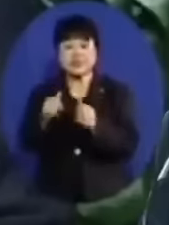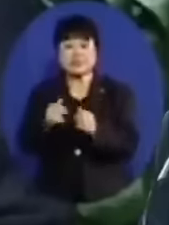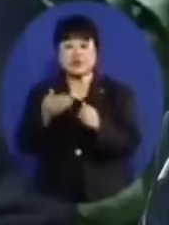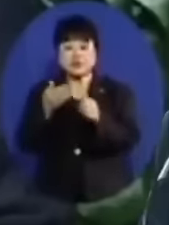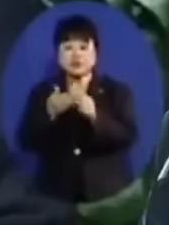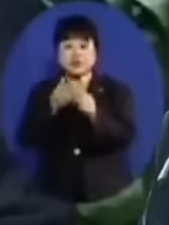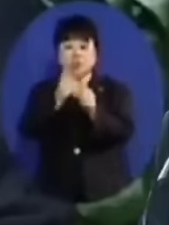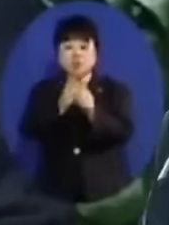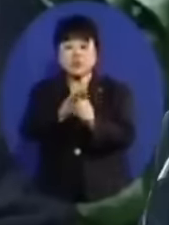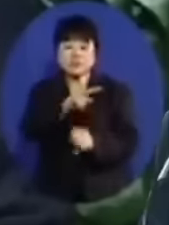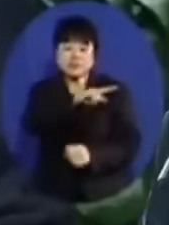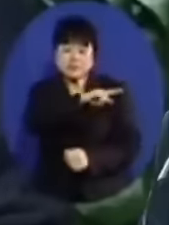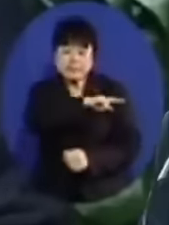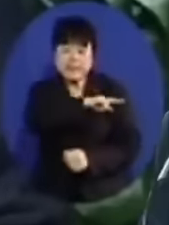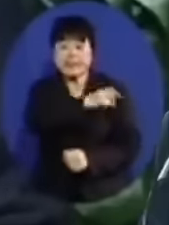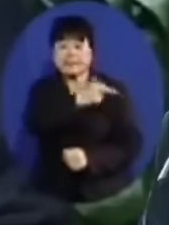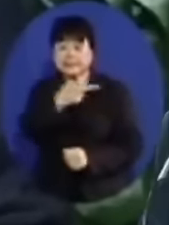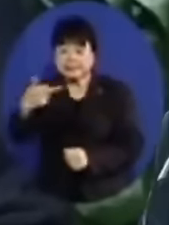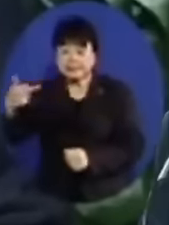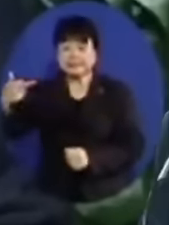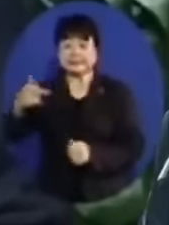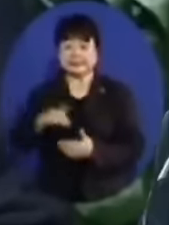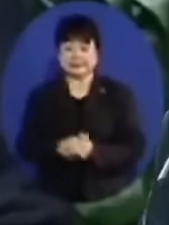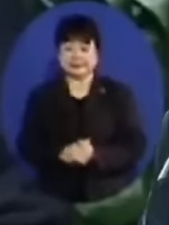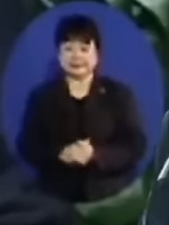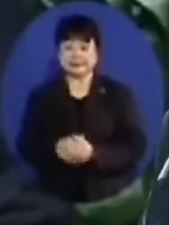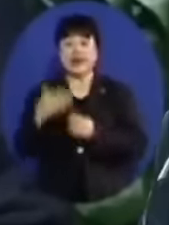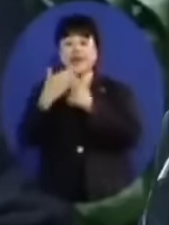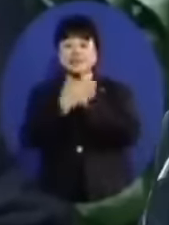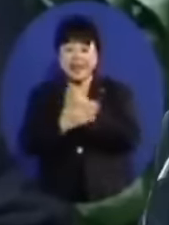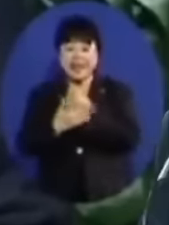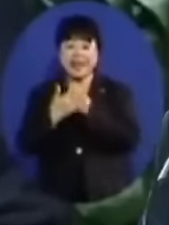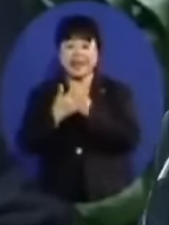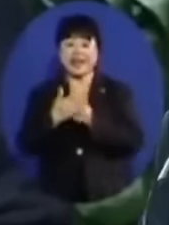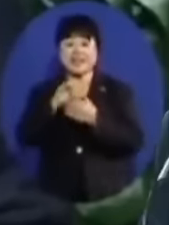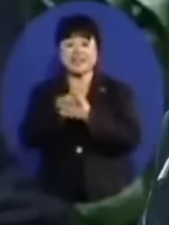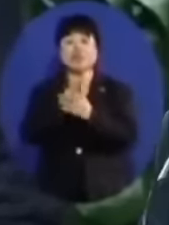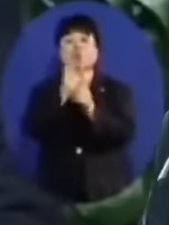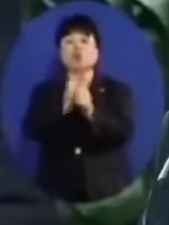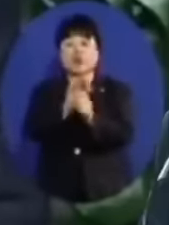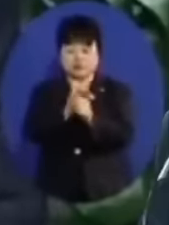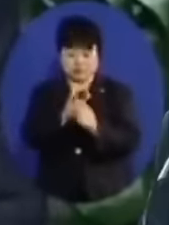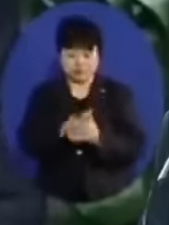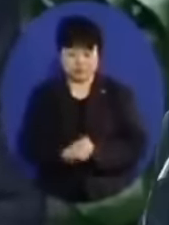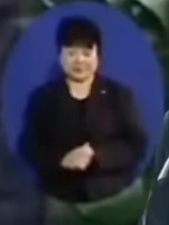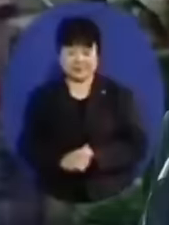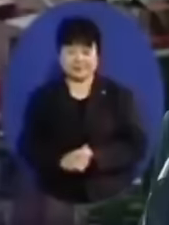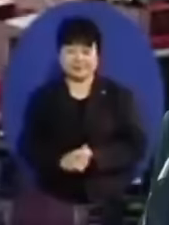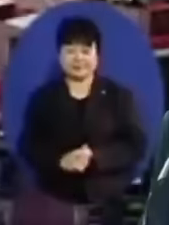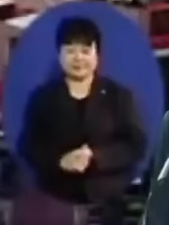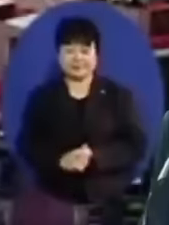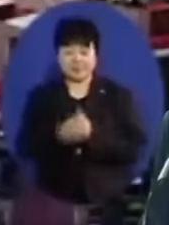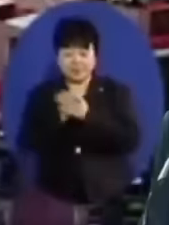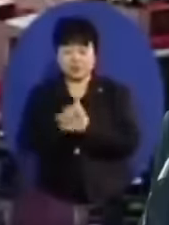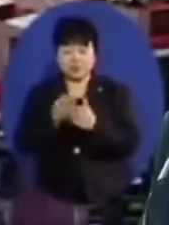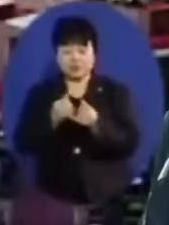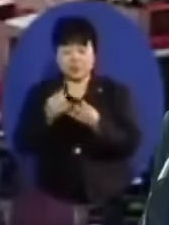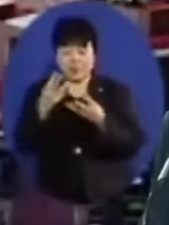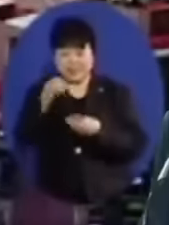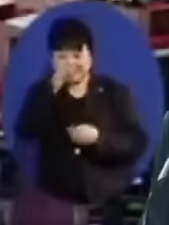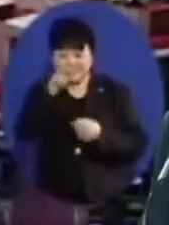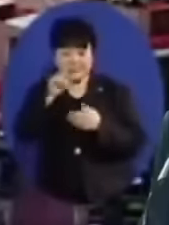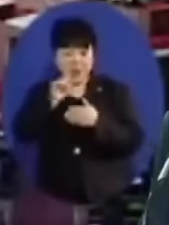있는 가장 큰 은혜는 기도를 해주는 것입니다. 기도해주는 사람이